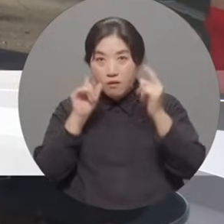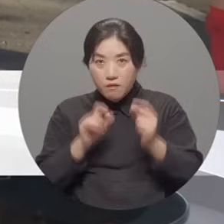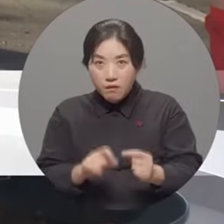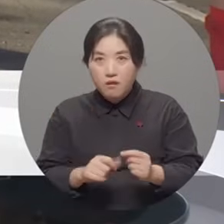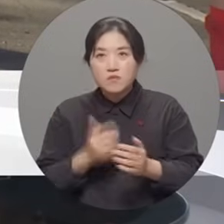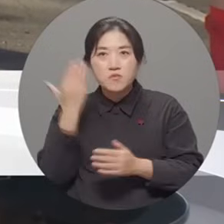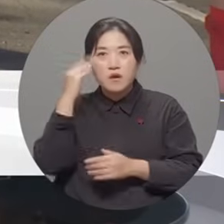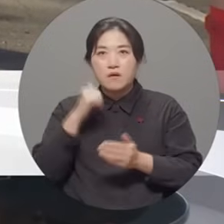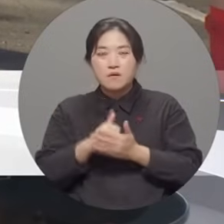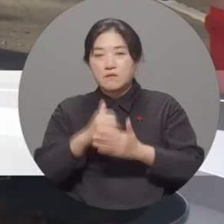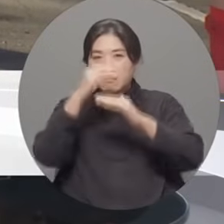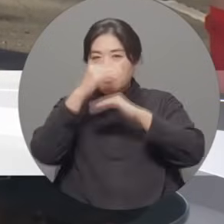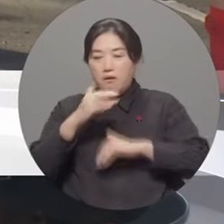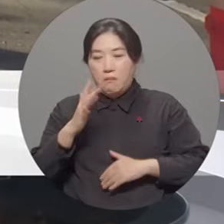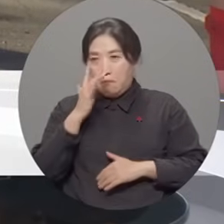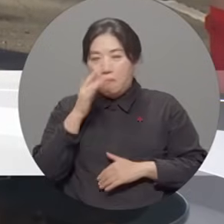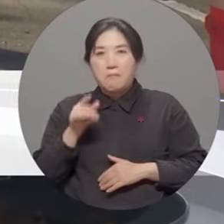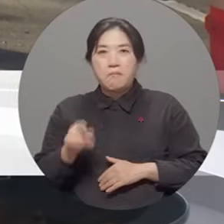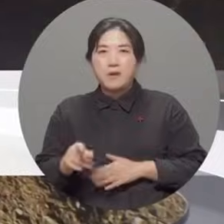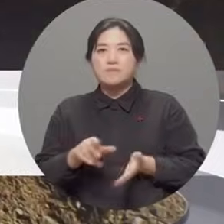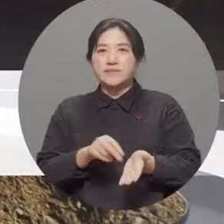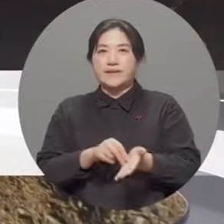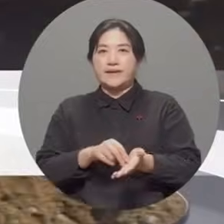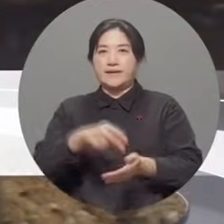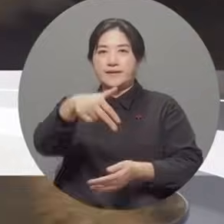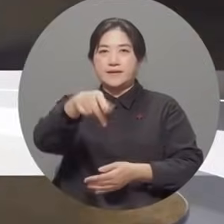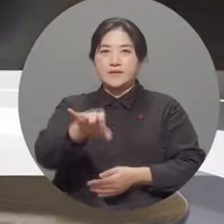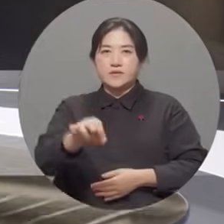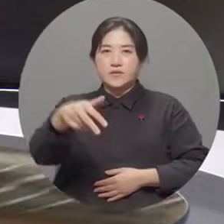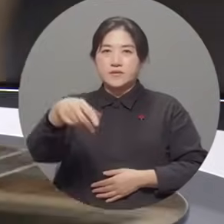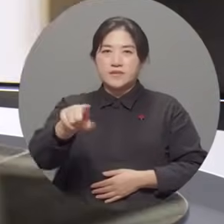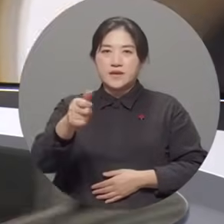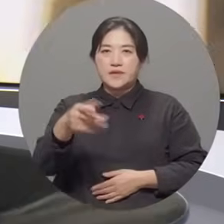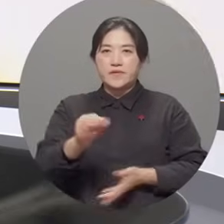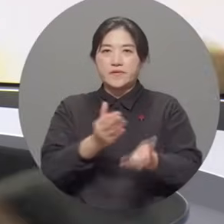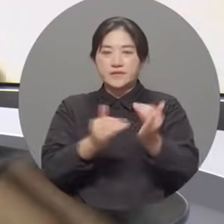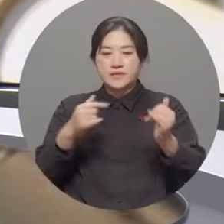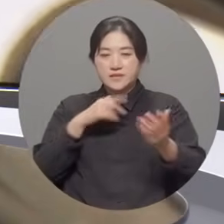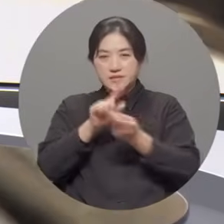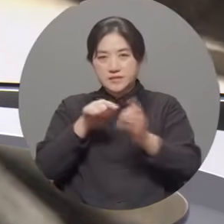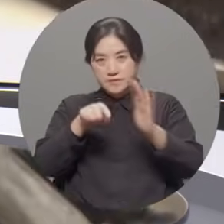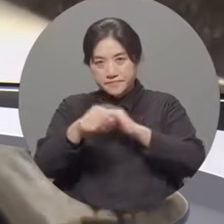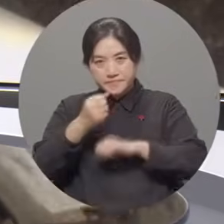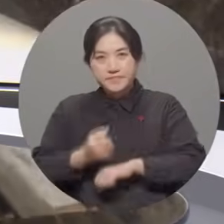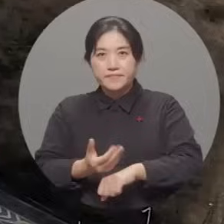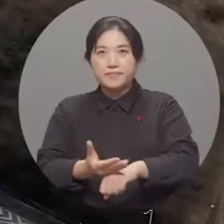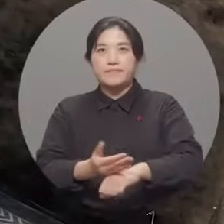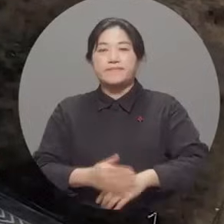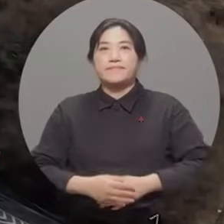둔 최근까지도 이런 사실을 모르고 있었습니다. 정자영 기자가 현장 취재했습니다.